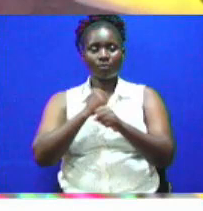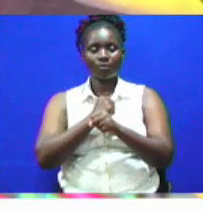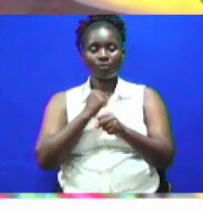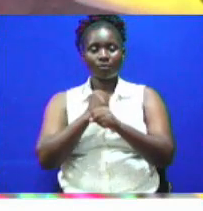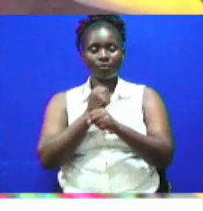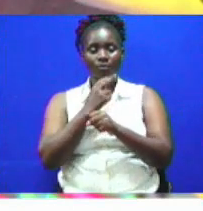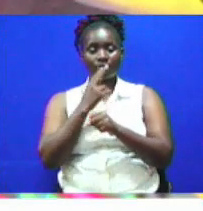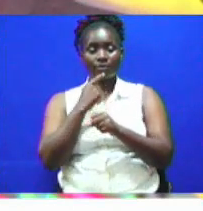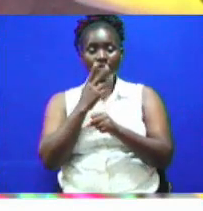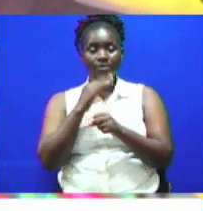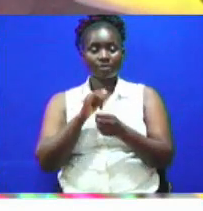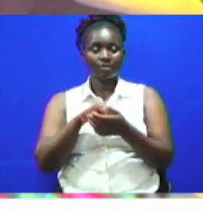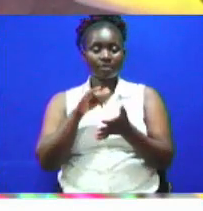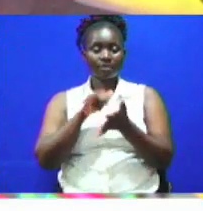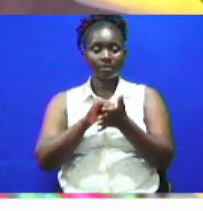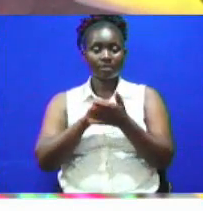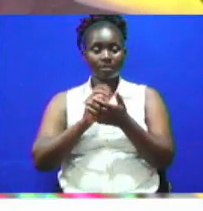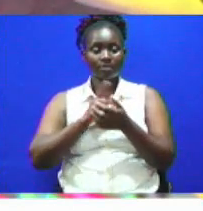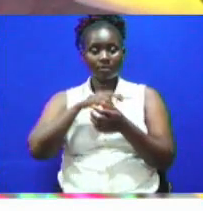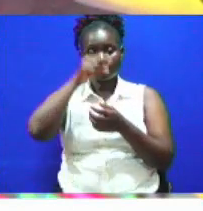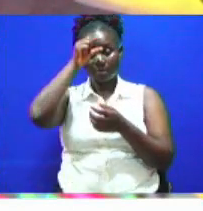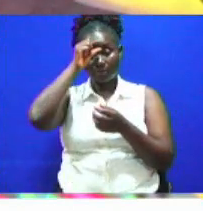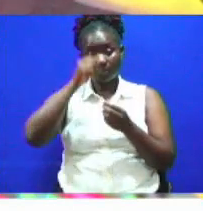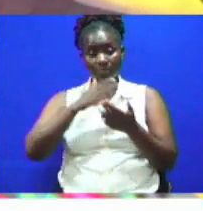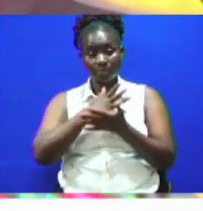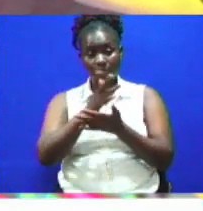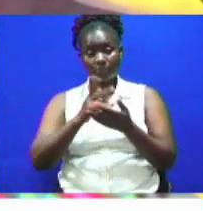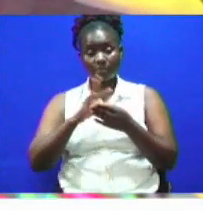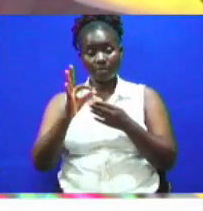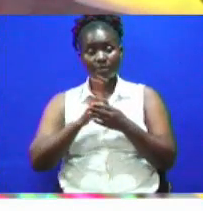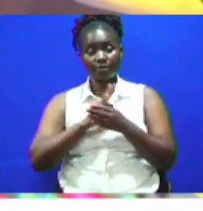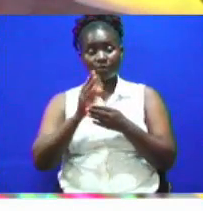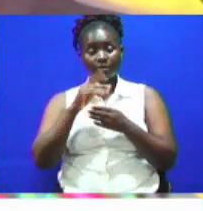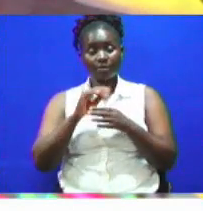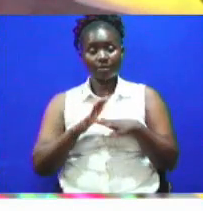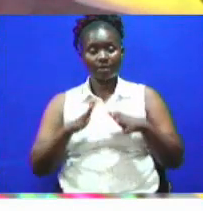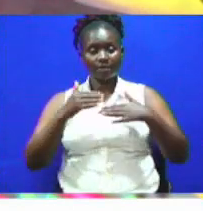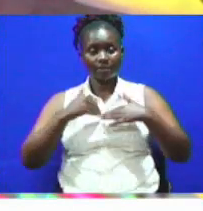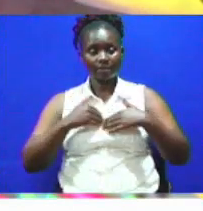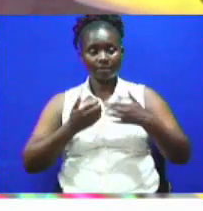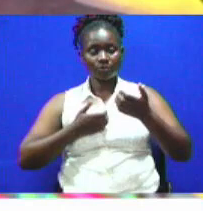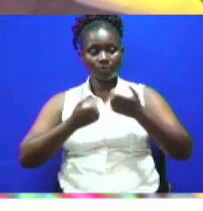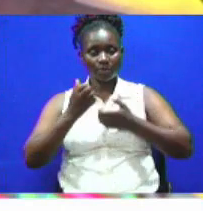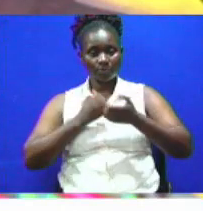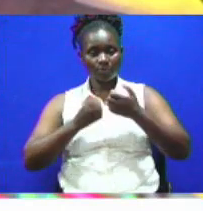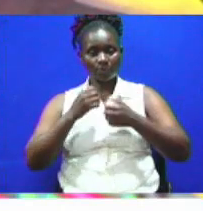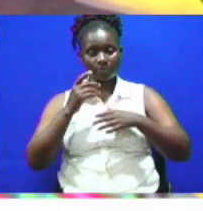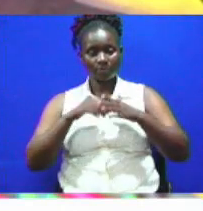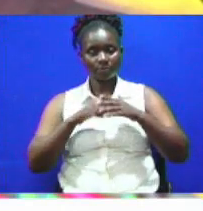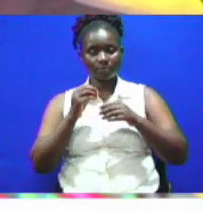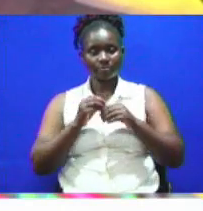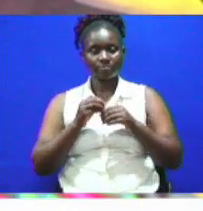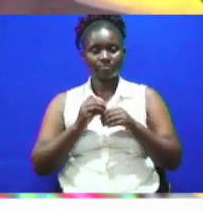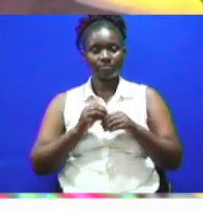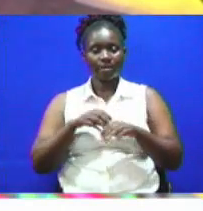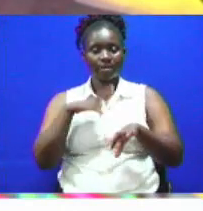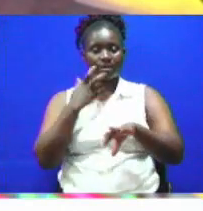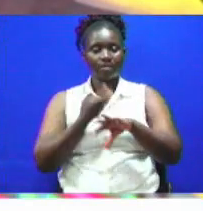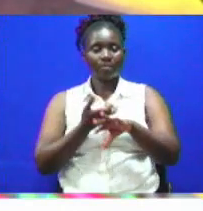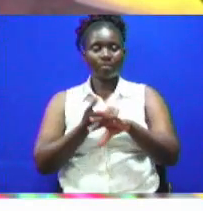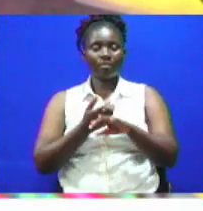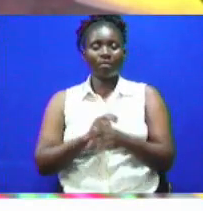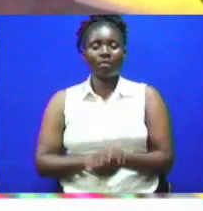kireba gotabiriga serikali etanyarete ko bagego ikirania magani abo yo kubali kembere mo asense media ya permanent and